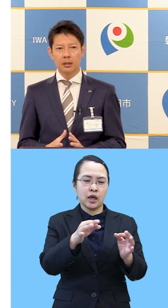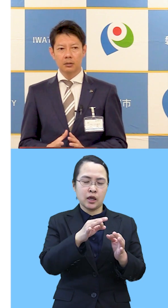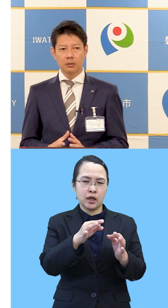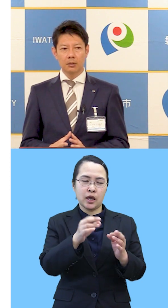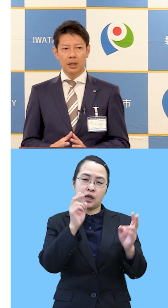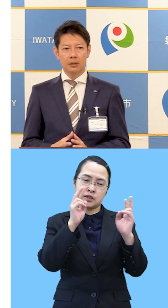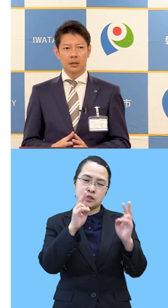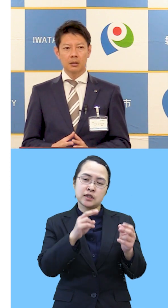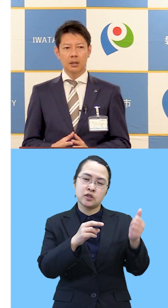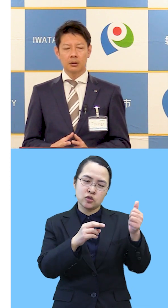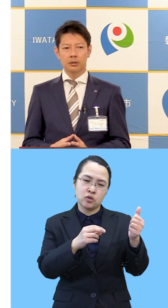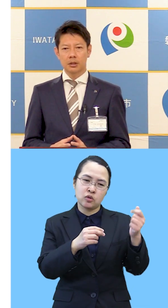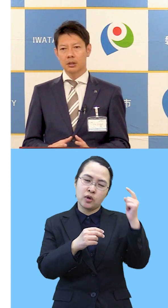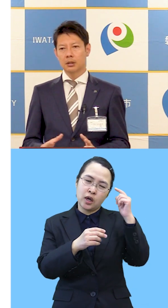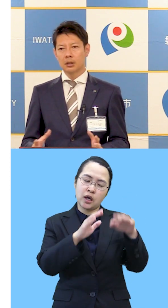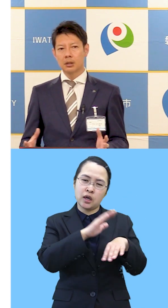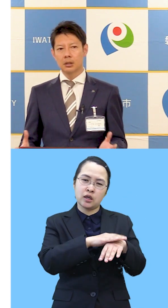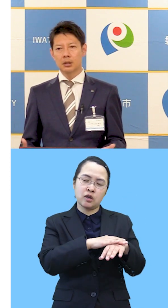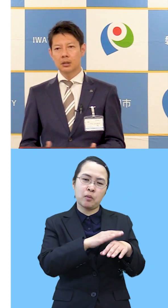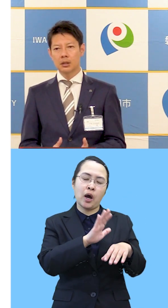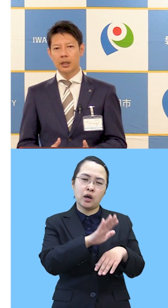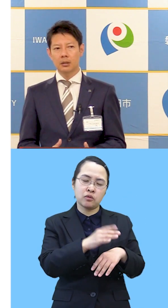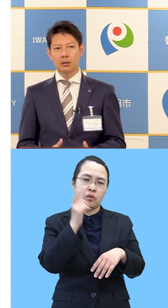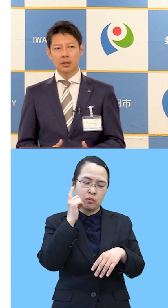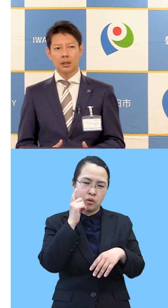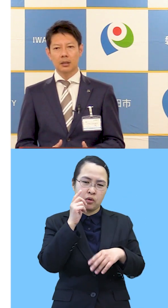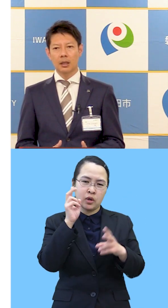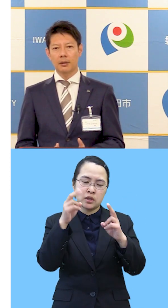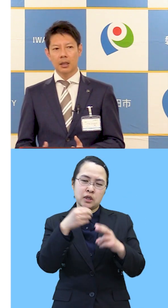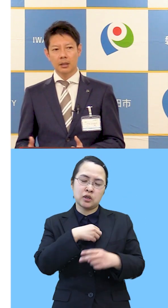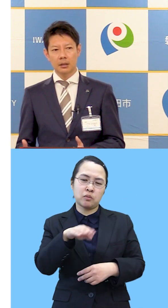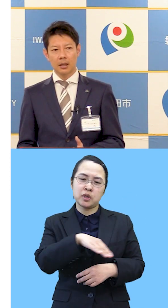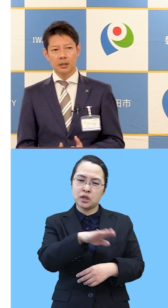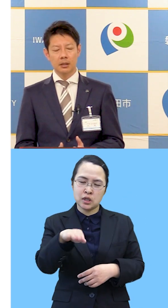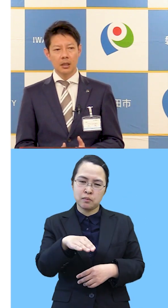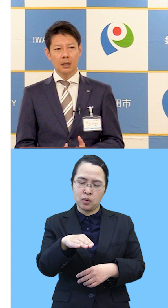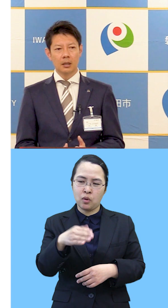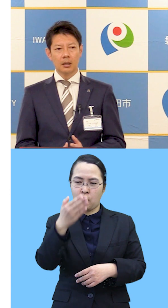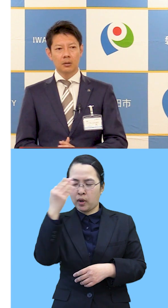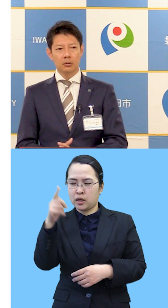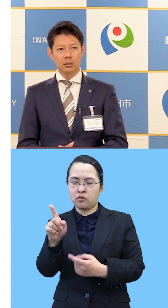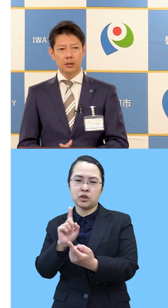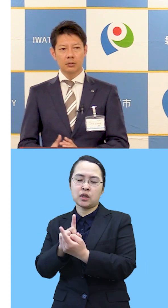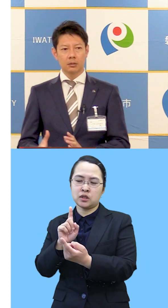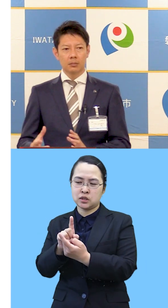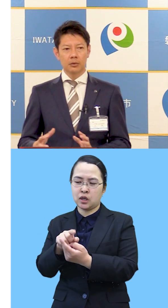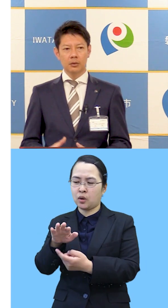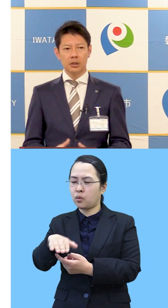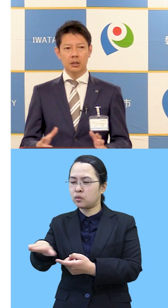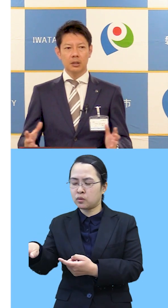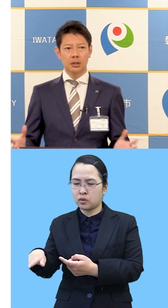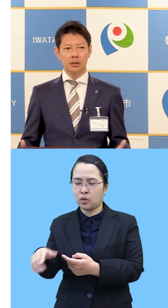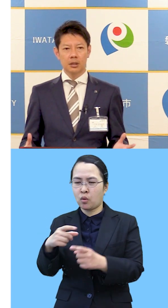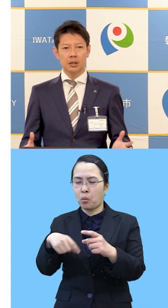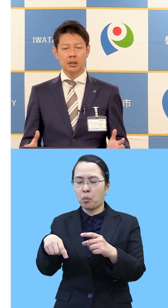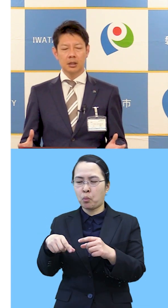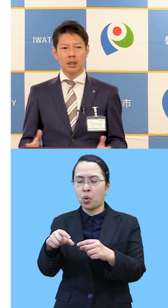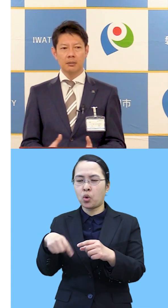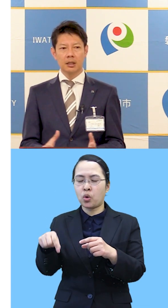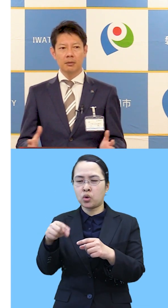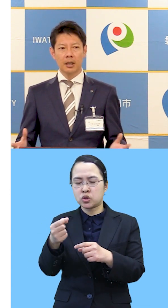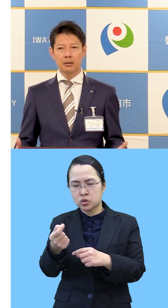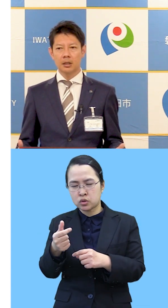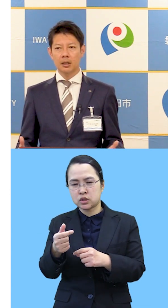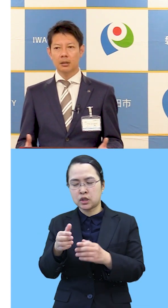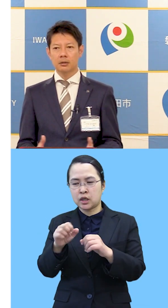が考えているところもあるだろうし、社員の方々が若手に対してこの子たちのことをもう少し広い視